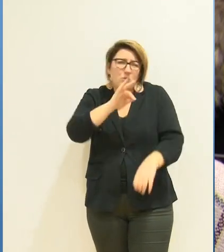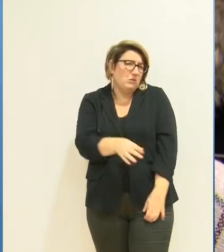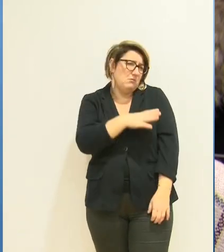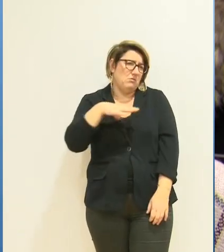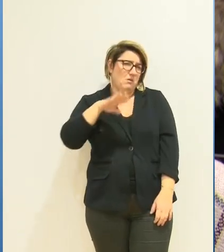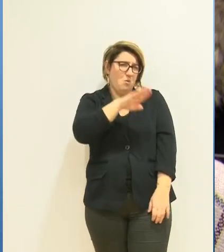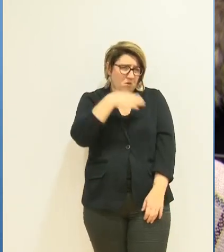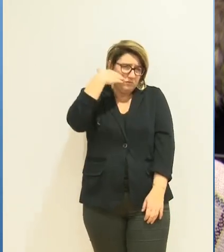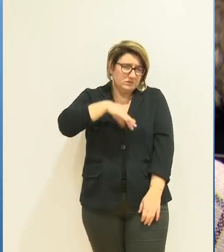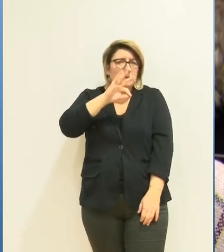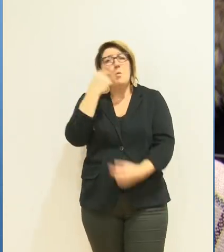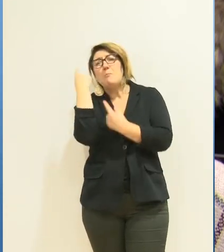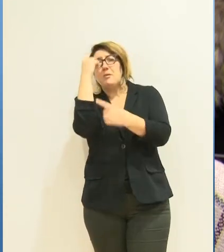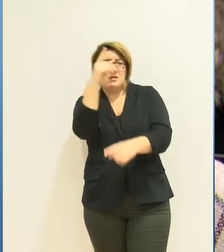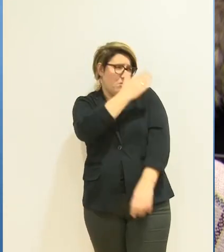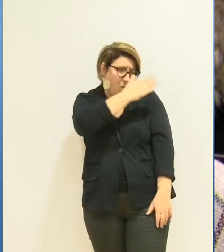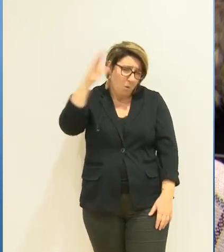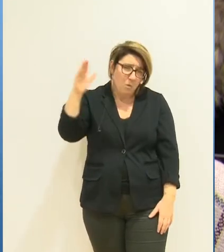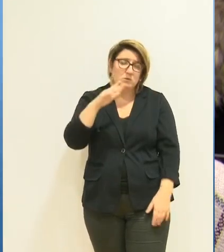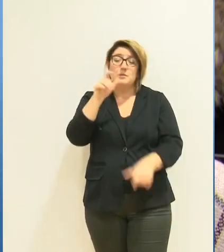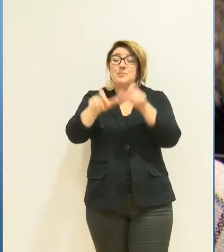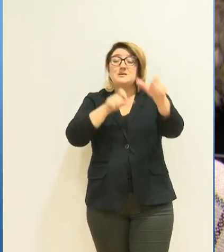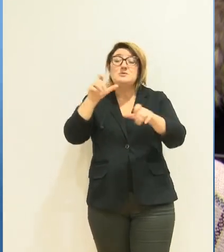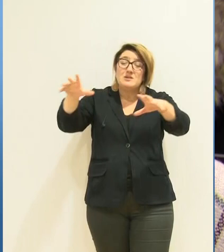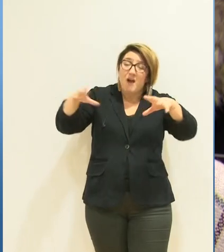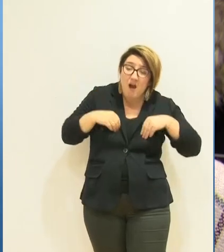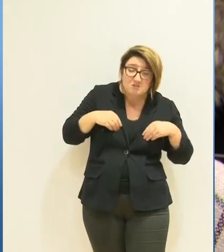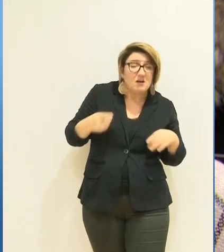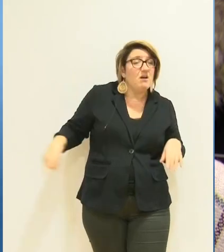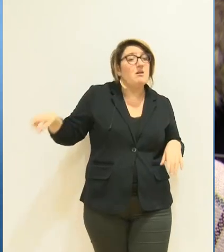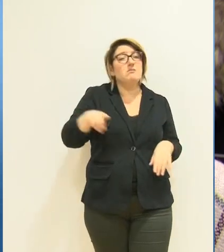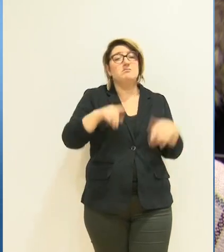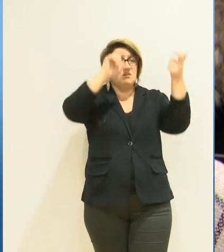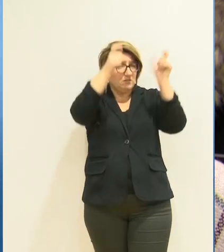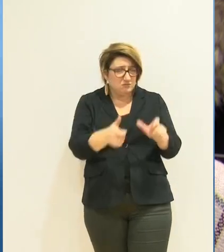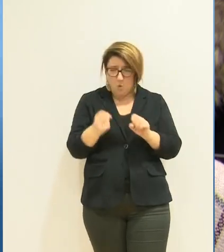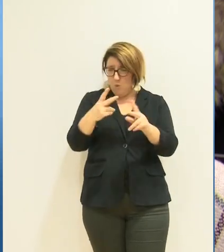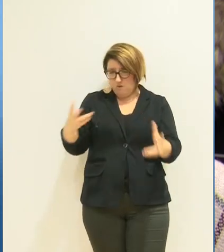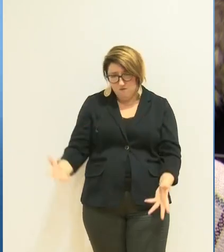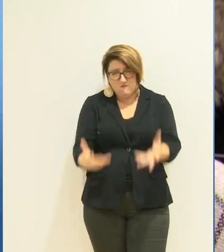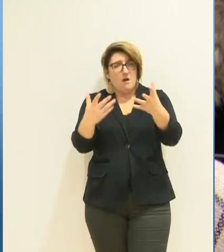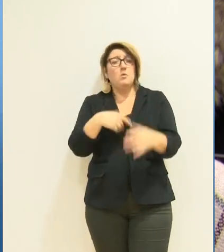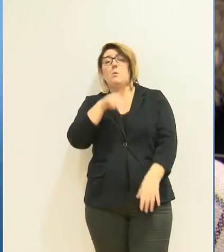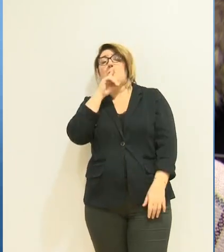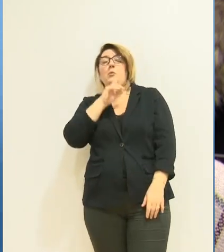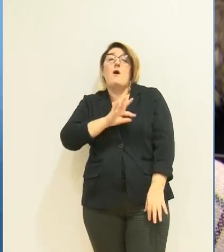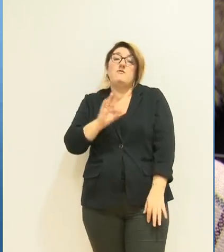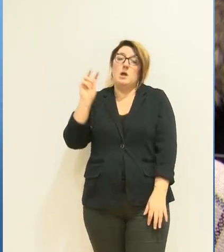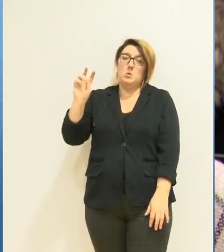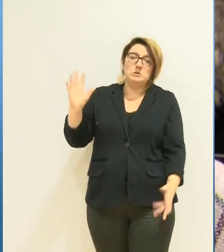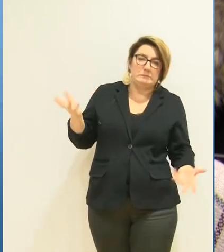contestons sur les démolitions quand elles sont acceptées par les habitants bien sûr on nous n'avons strictement rien en dire même si co logiquement on peut toujours en discuter